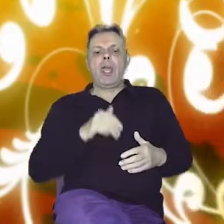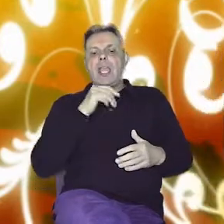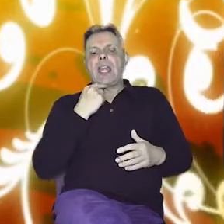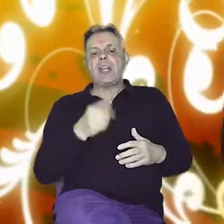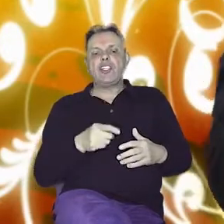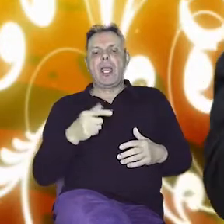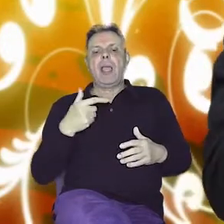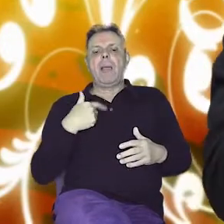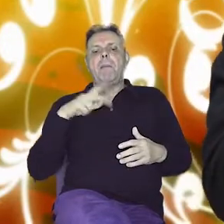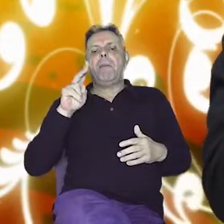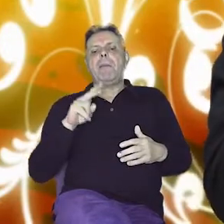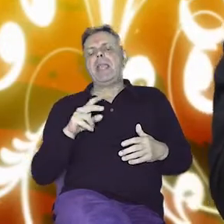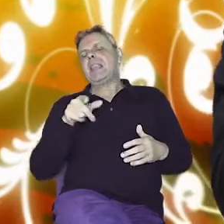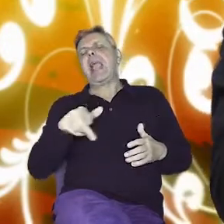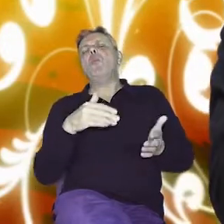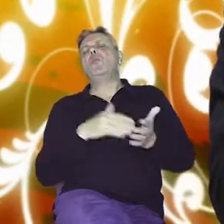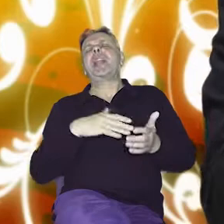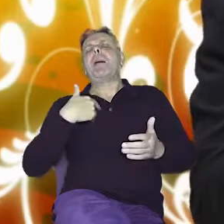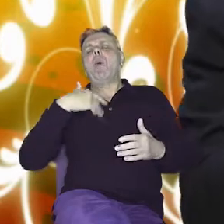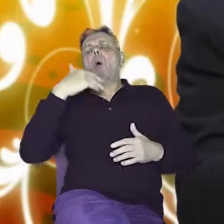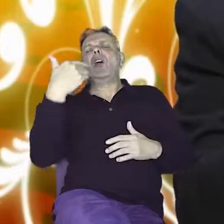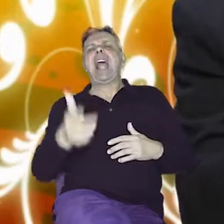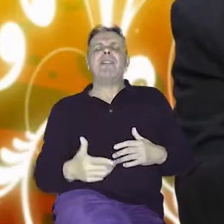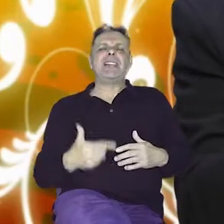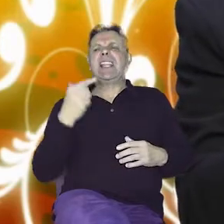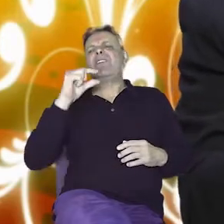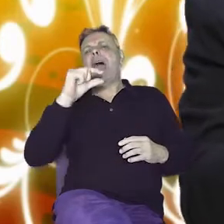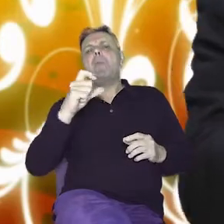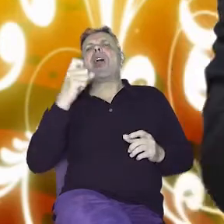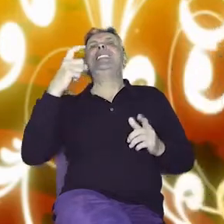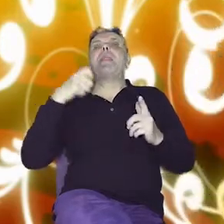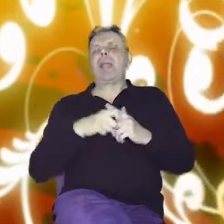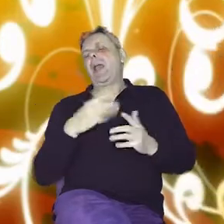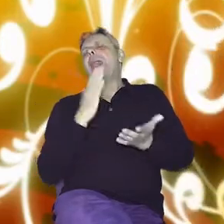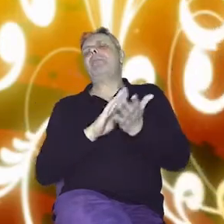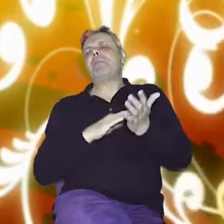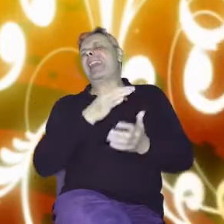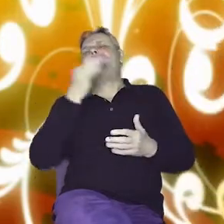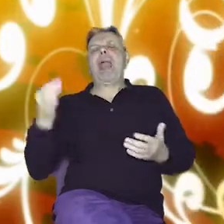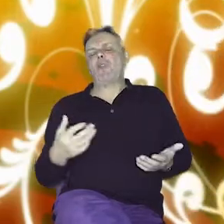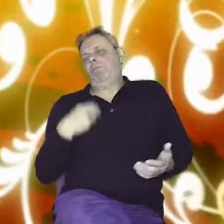skalicu, pogledaju točno sve, vide što treba i veli, gledaj, njemu treba sad, ne znam,